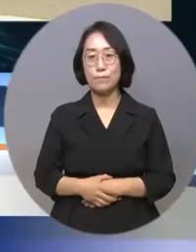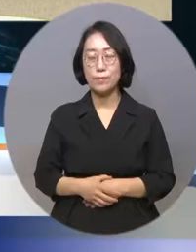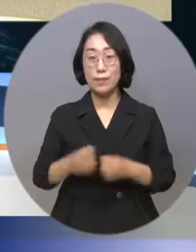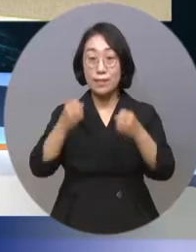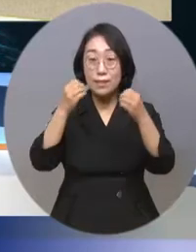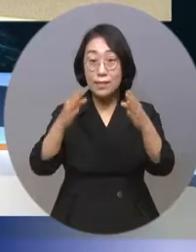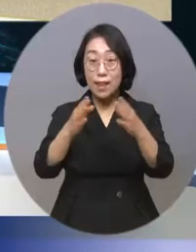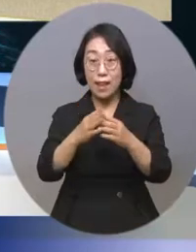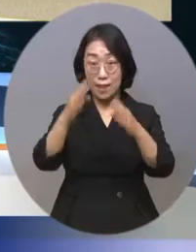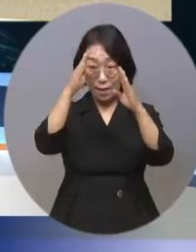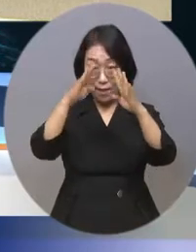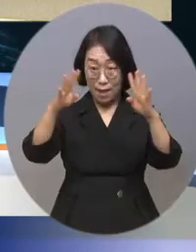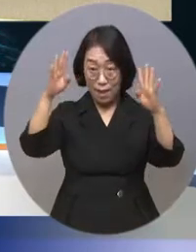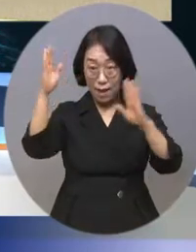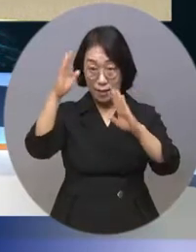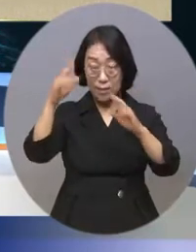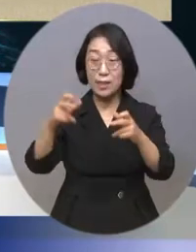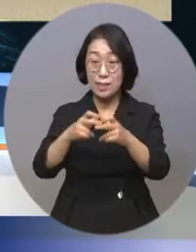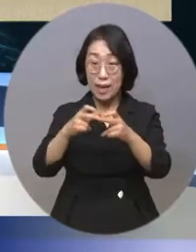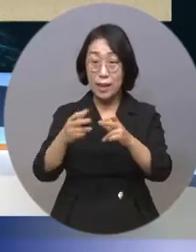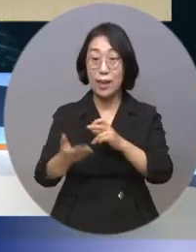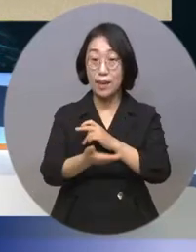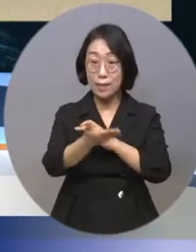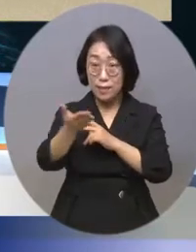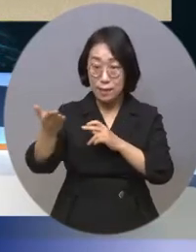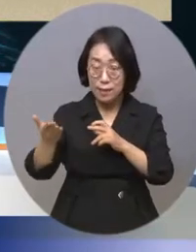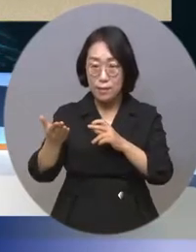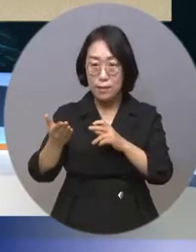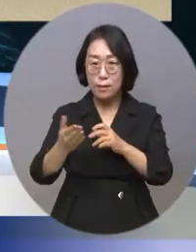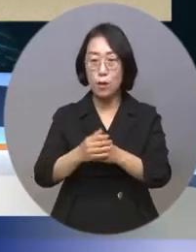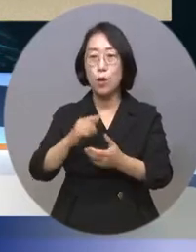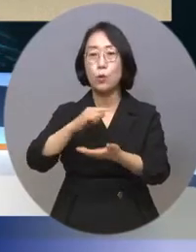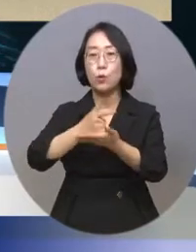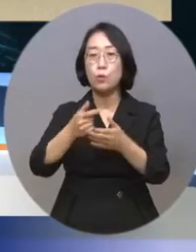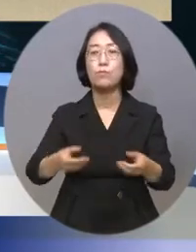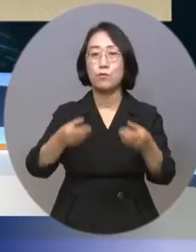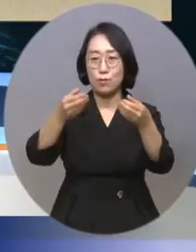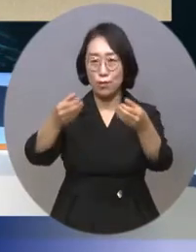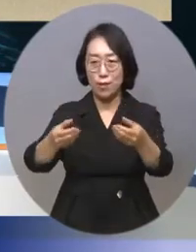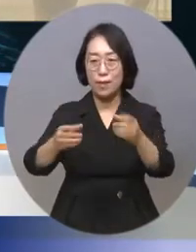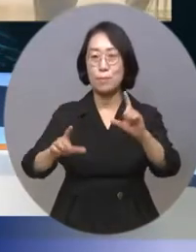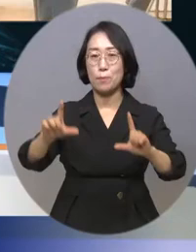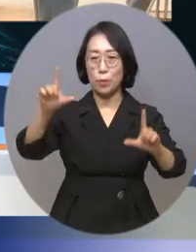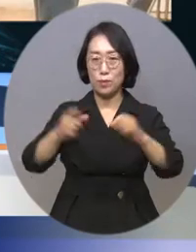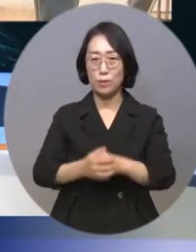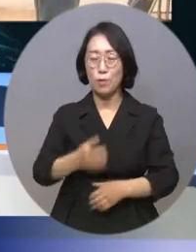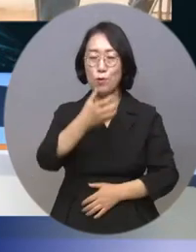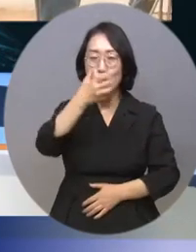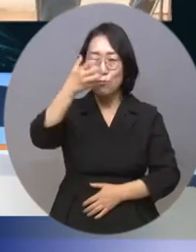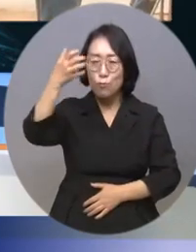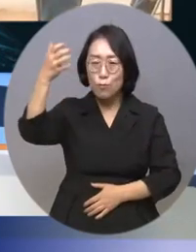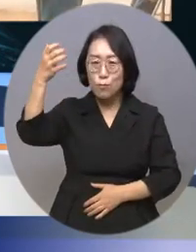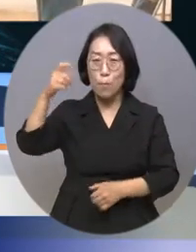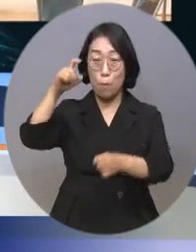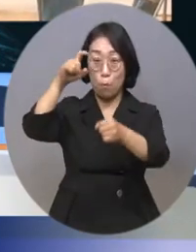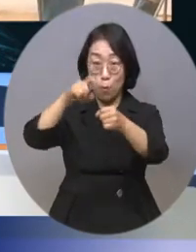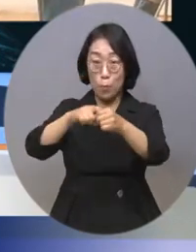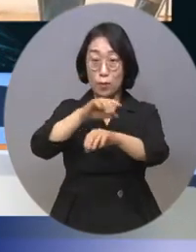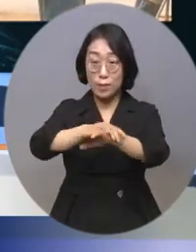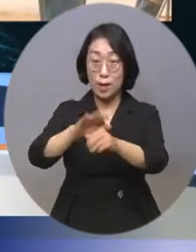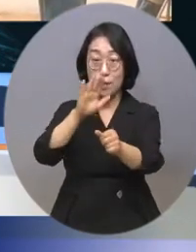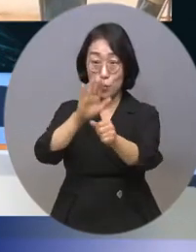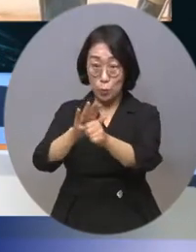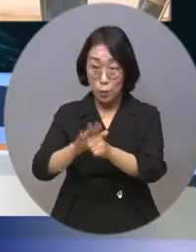새내기 장애 대학생들의 시작을 응원하는 온정의 손길이 전해졌습니다. 꿈을 자유롭게 펼칠 수 있도록